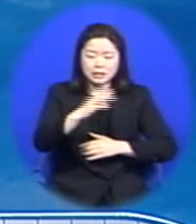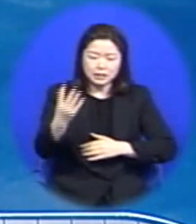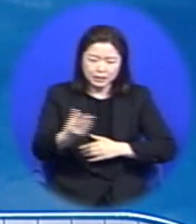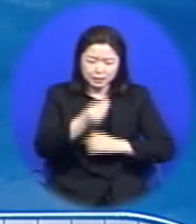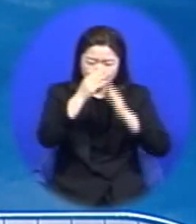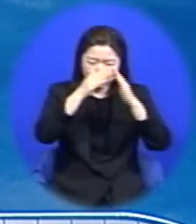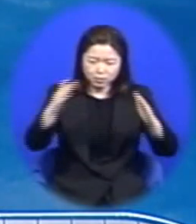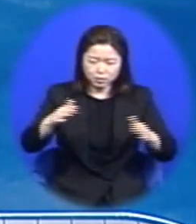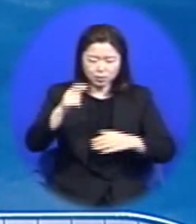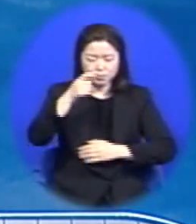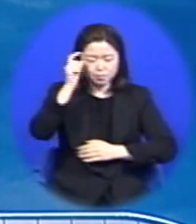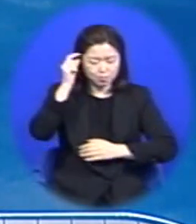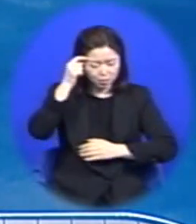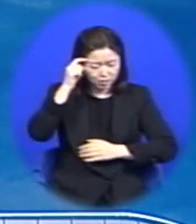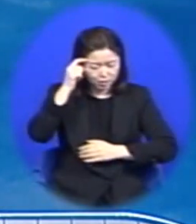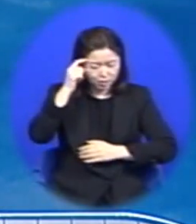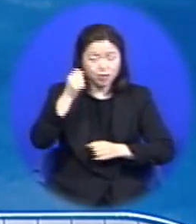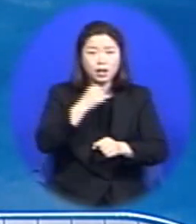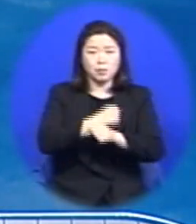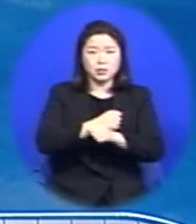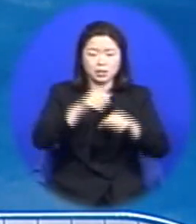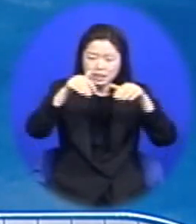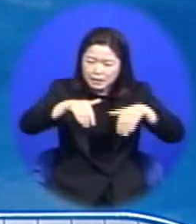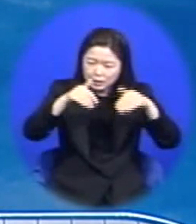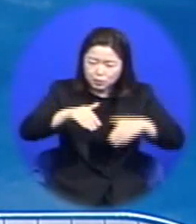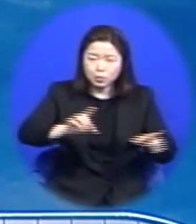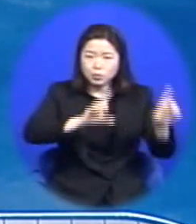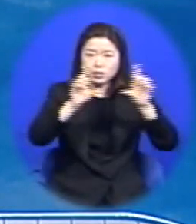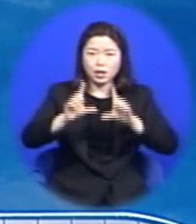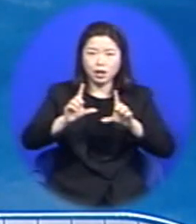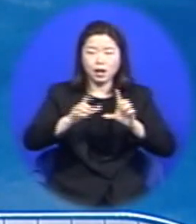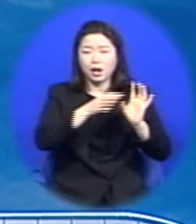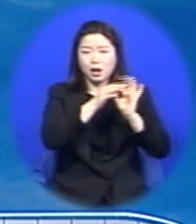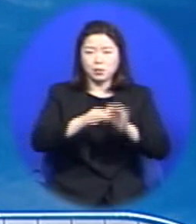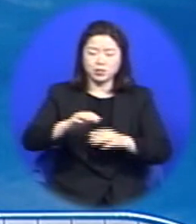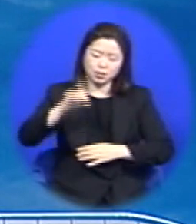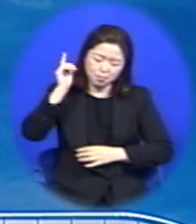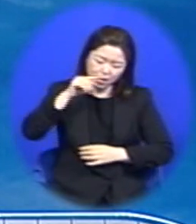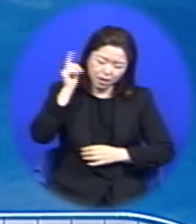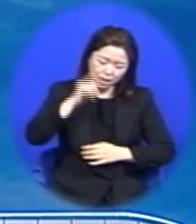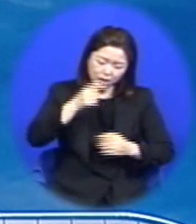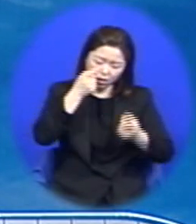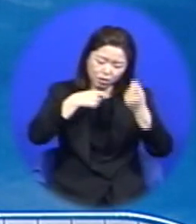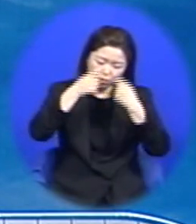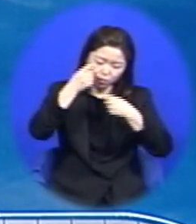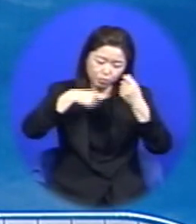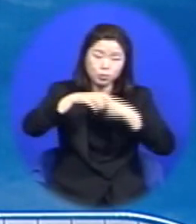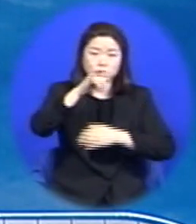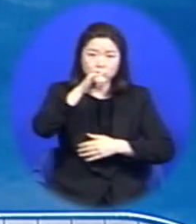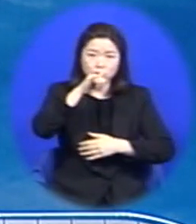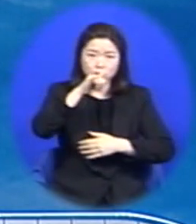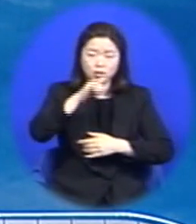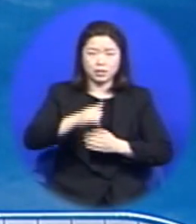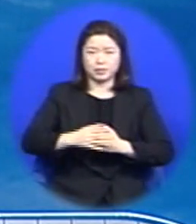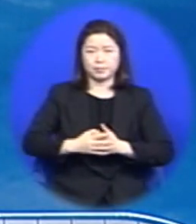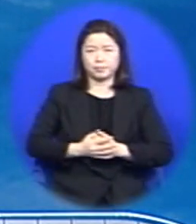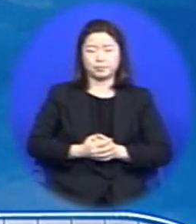그들은 거기서 노예 생활하면서 날마다 울었어요. 날마다 울었어요.